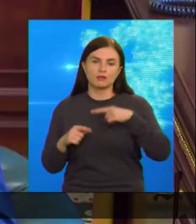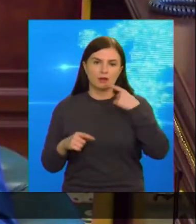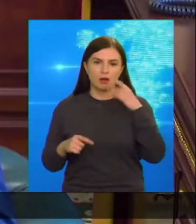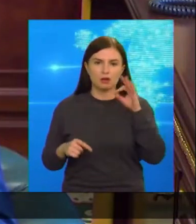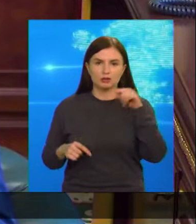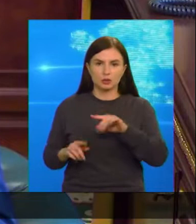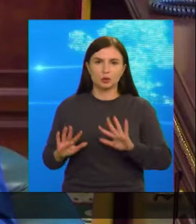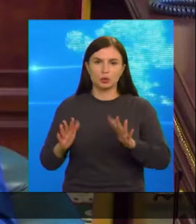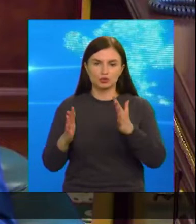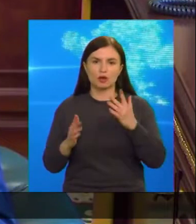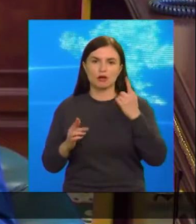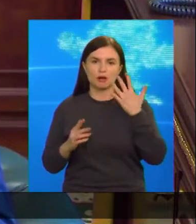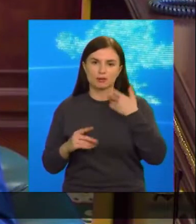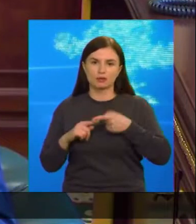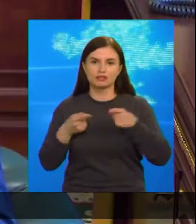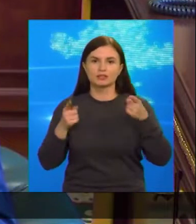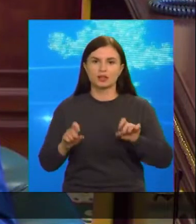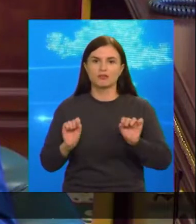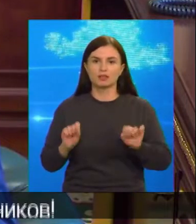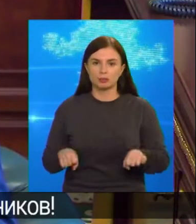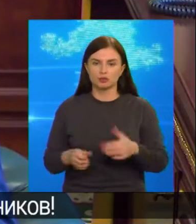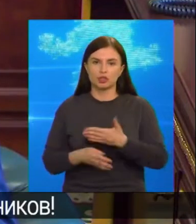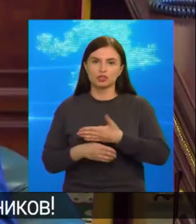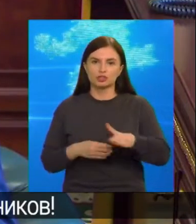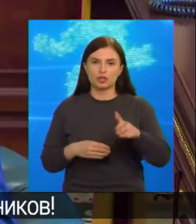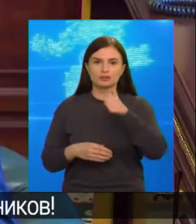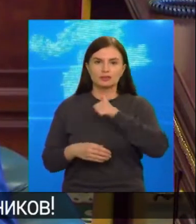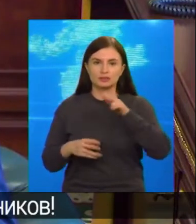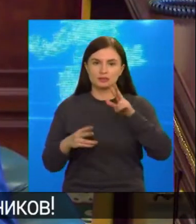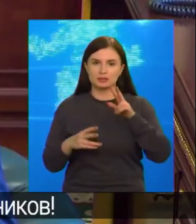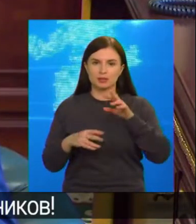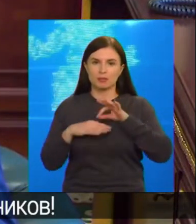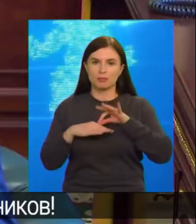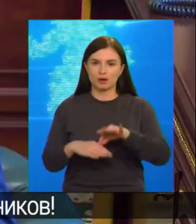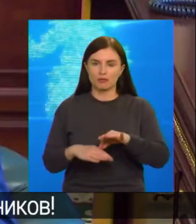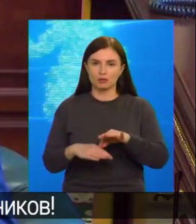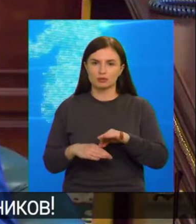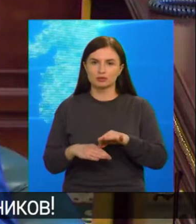тех случаев, когда это действительно возможно. Часть тестирования проводится, что называется,